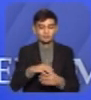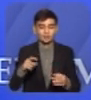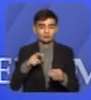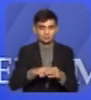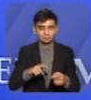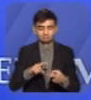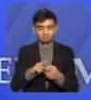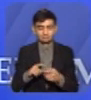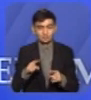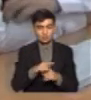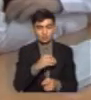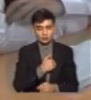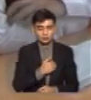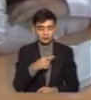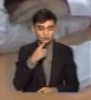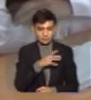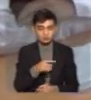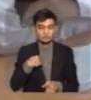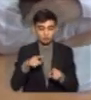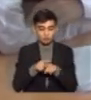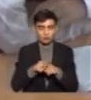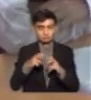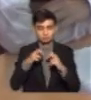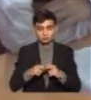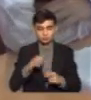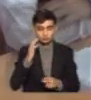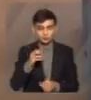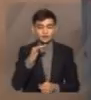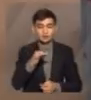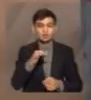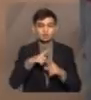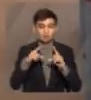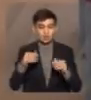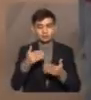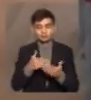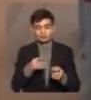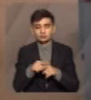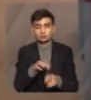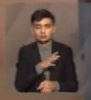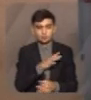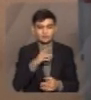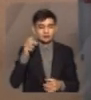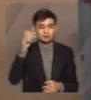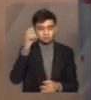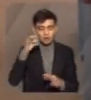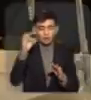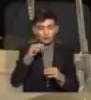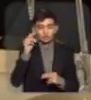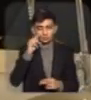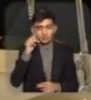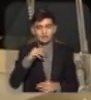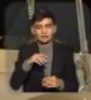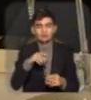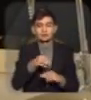тоже рассматривали этот вопрос. Что касается школьного образования, то особое внимание уделили разрыву в знаниях между городскими